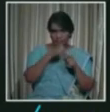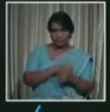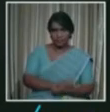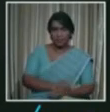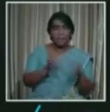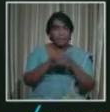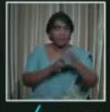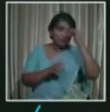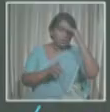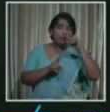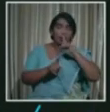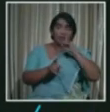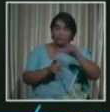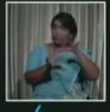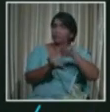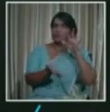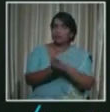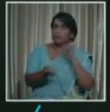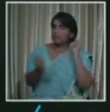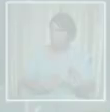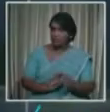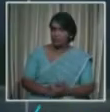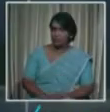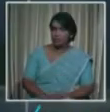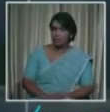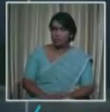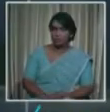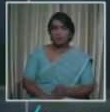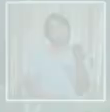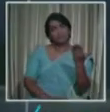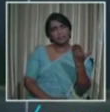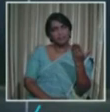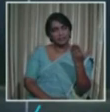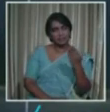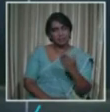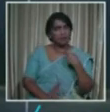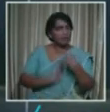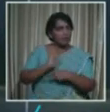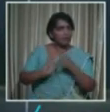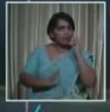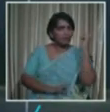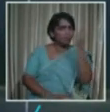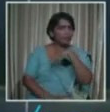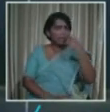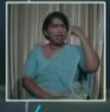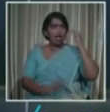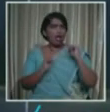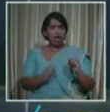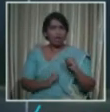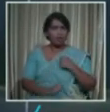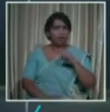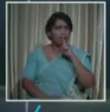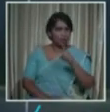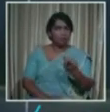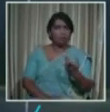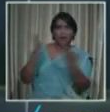නායක රශ්මිදි ගත්ත තීන්දුවක් මේක වෙනස් කරන්න හදන්න එපා මේක දිහා බලන් ඉන්නකොට මේ රටේ මිනිස්සුන්ට හිතෙන්නේ මොකද්ද කියලා මම මෙහන්නේ ඇයි අපි ඒක